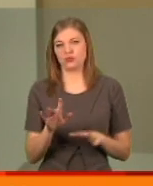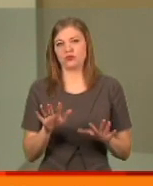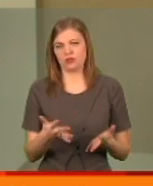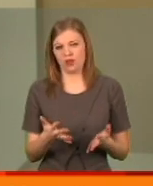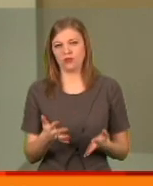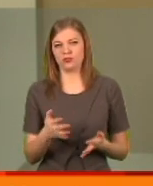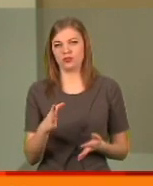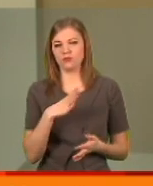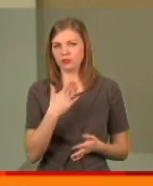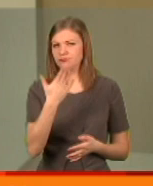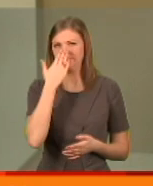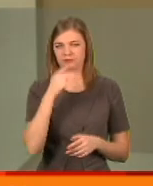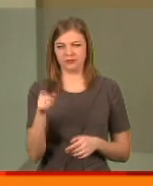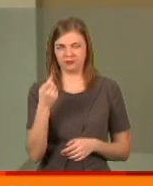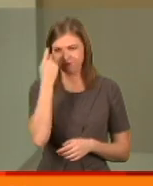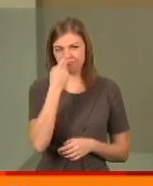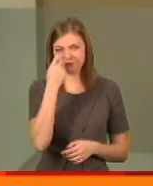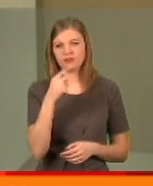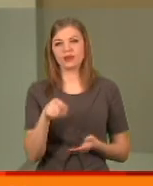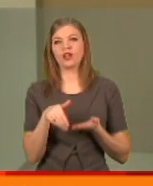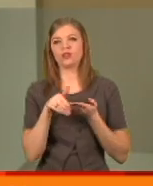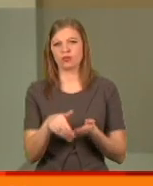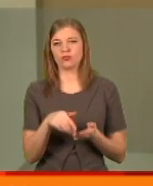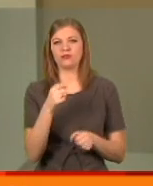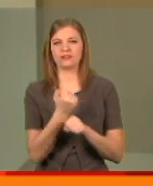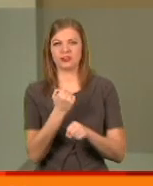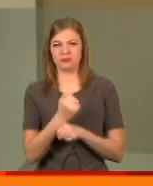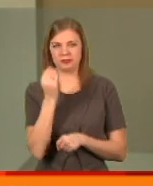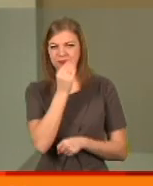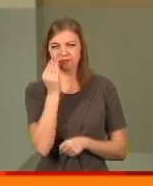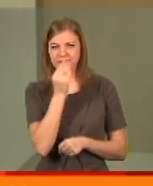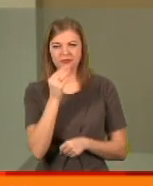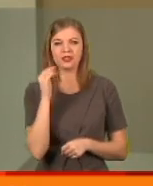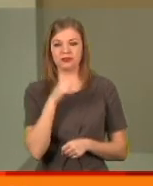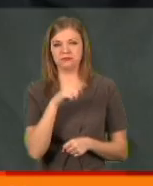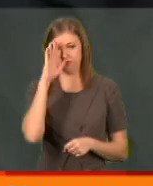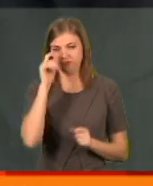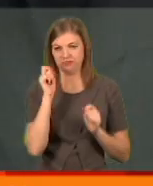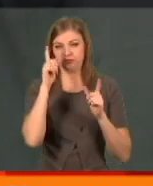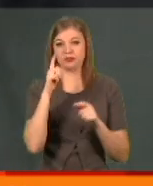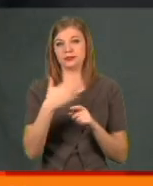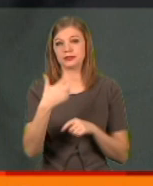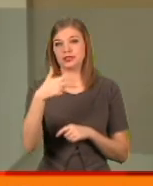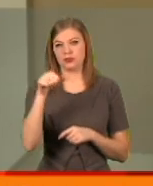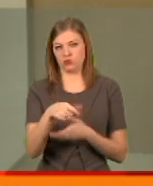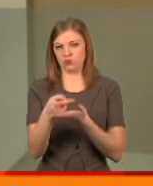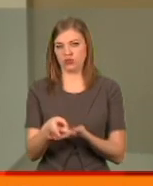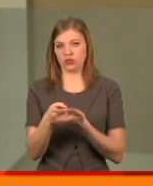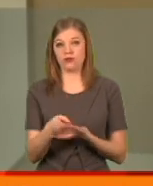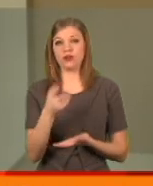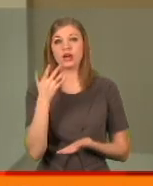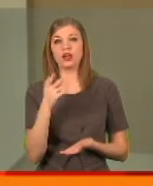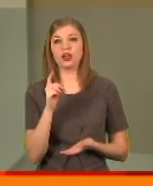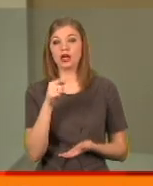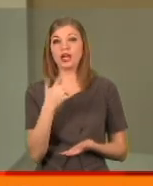сталося. Ну, було чути різкий запах алкоголю. Допоміг нашатирний спирт його привезти до тями. Півгодини, може, лежав. Тому що він